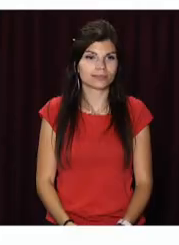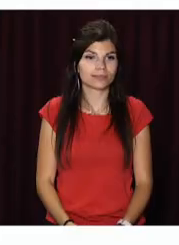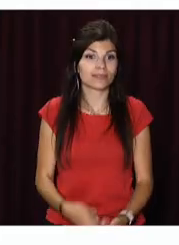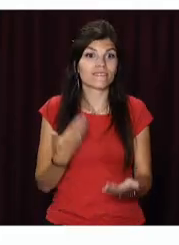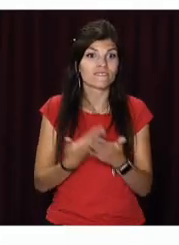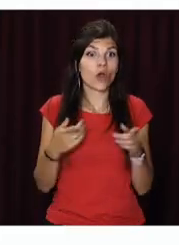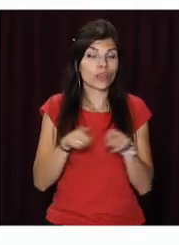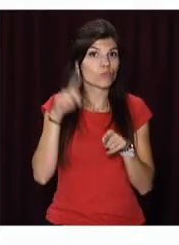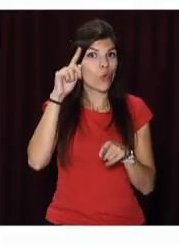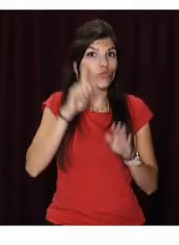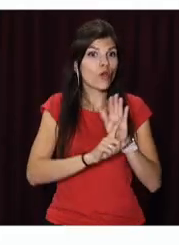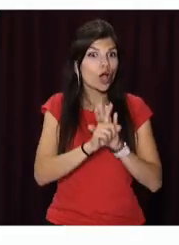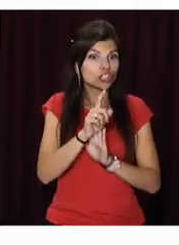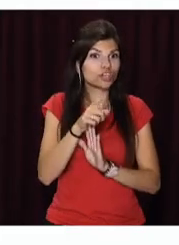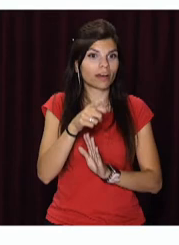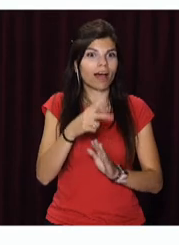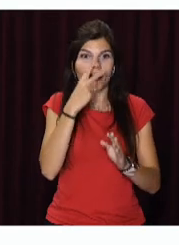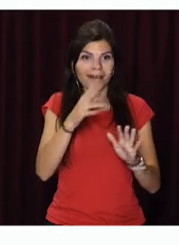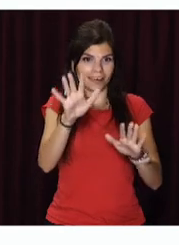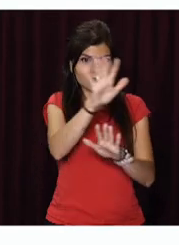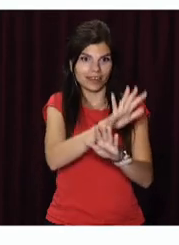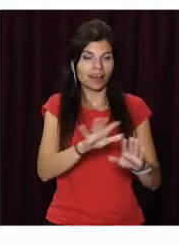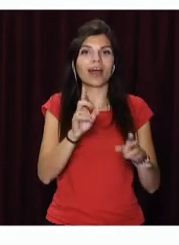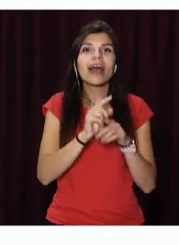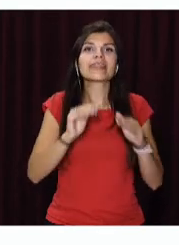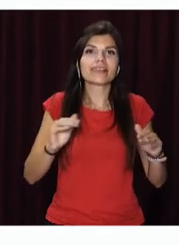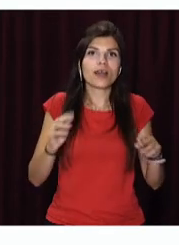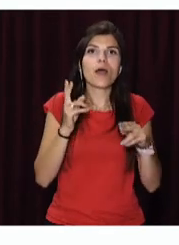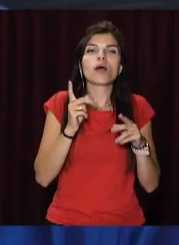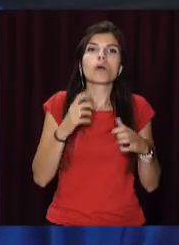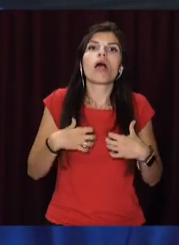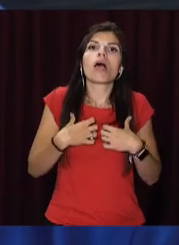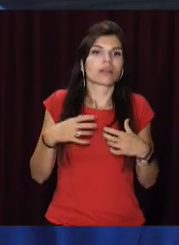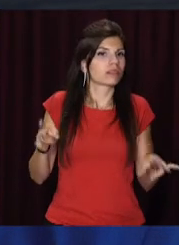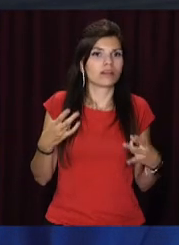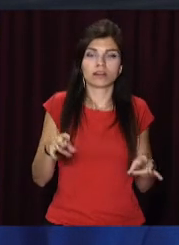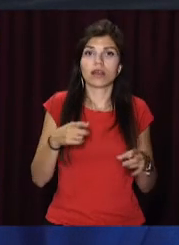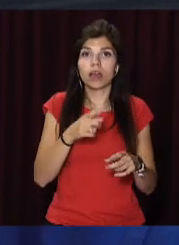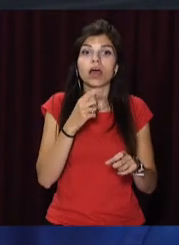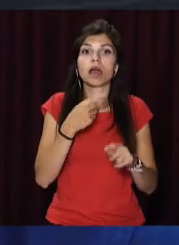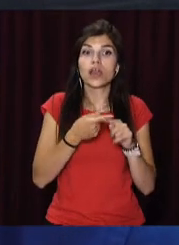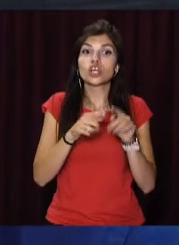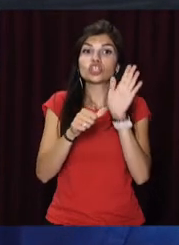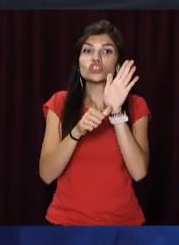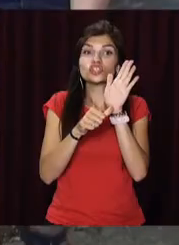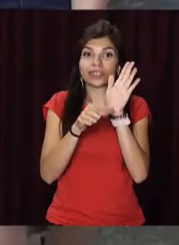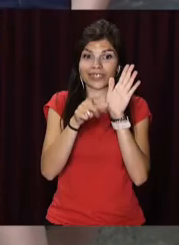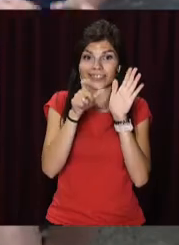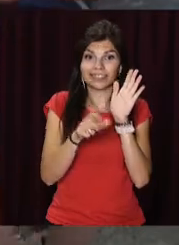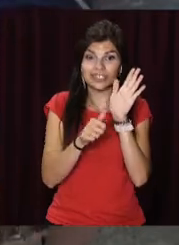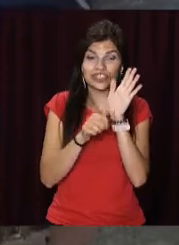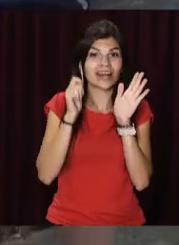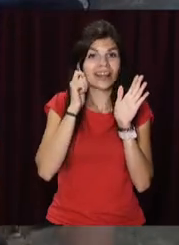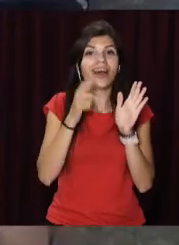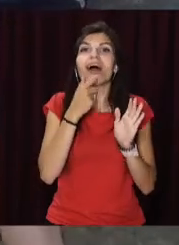Ось так починається мультфільм, основний меседж якого – убезпечити дітлахів від страхів. Саме з ними стикнувся 6-річний син Олександри.